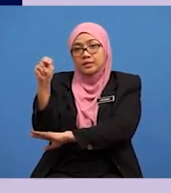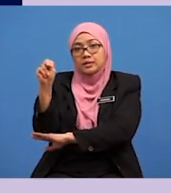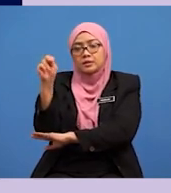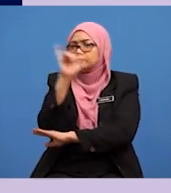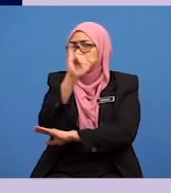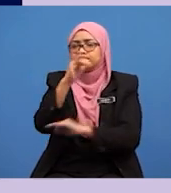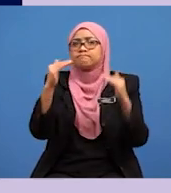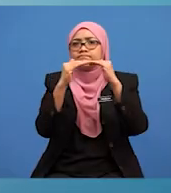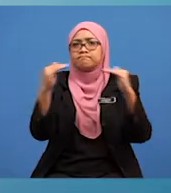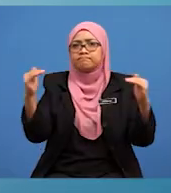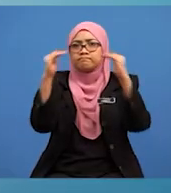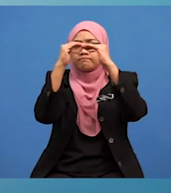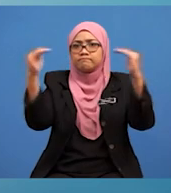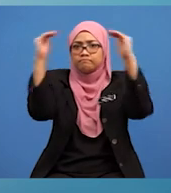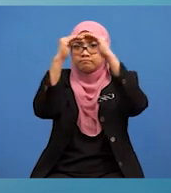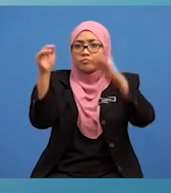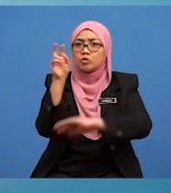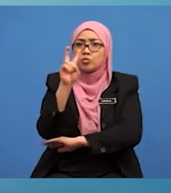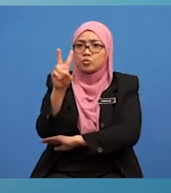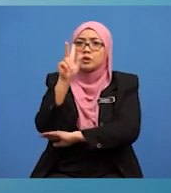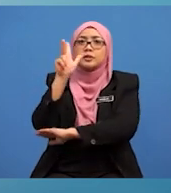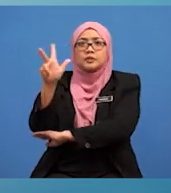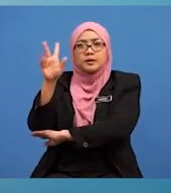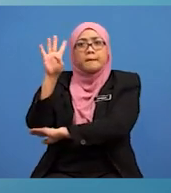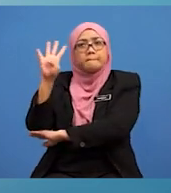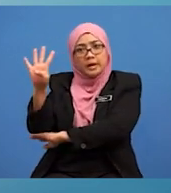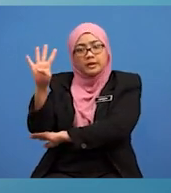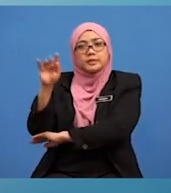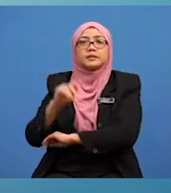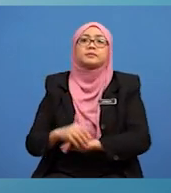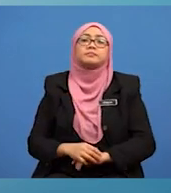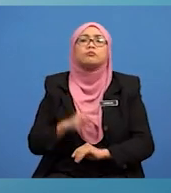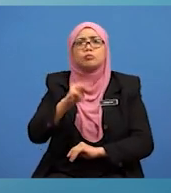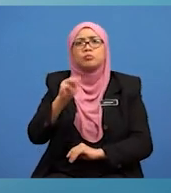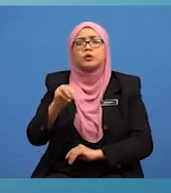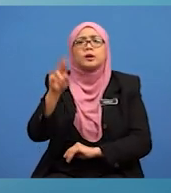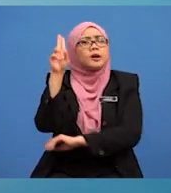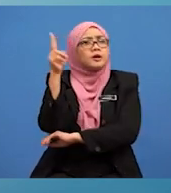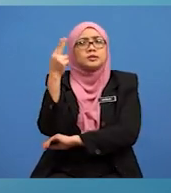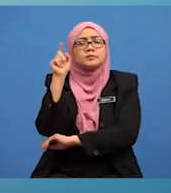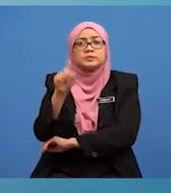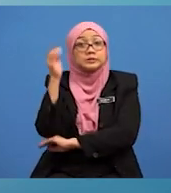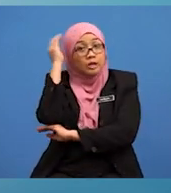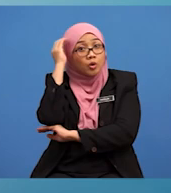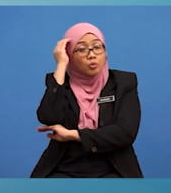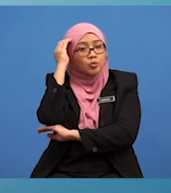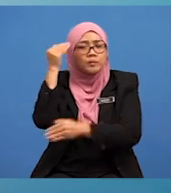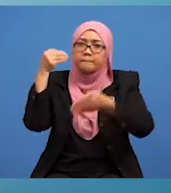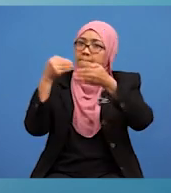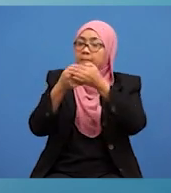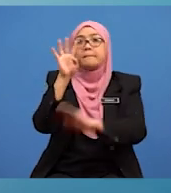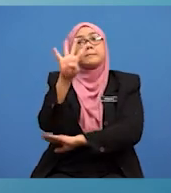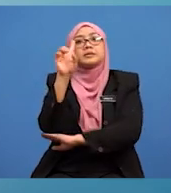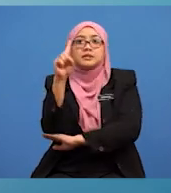ke petala keempat. Murid-murid hanya perlu tahu sehingga petala keempat sahaja. Setiap petala elektron disusun dengan